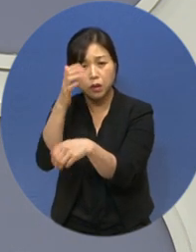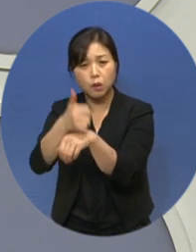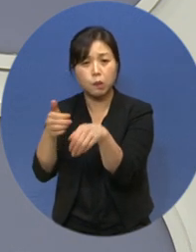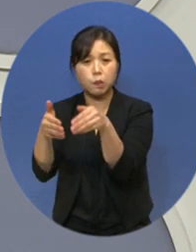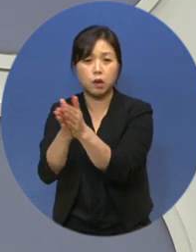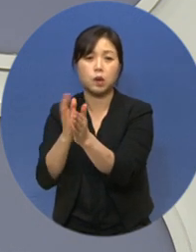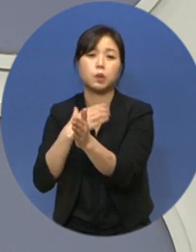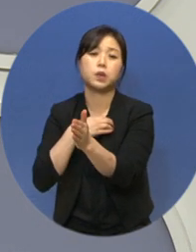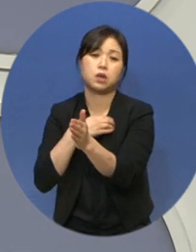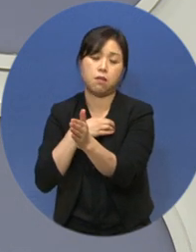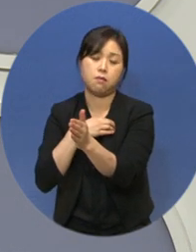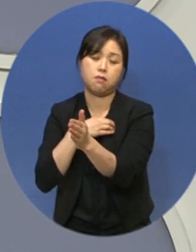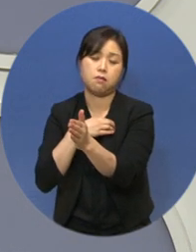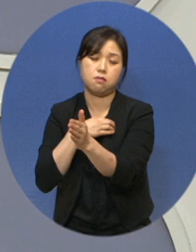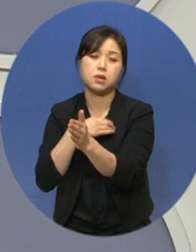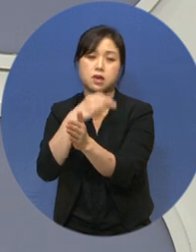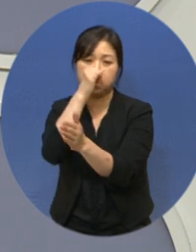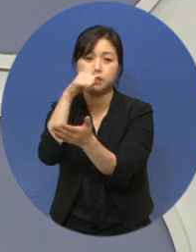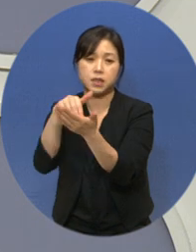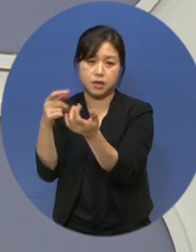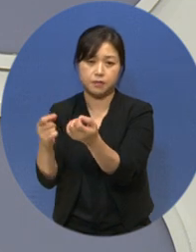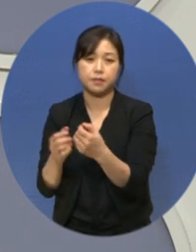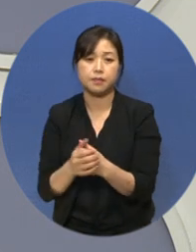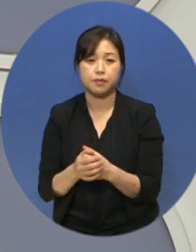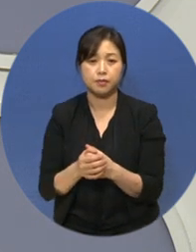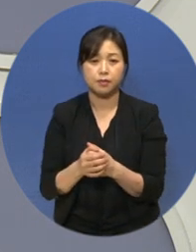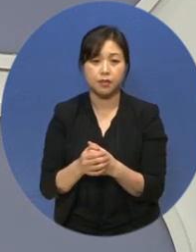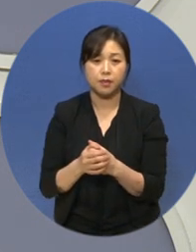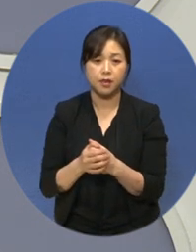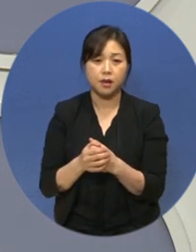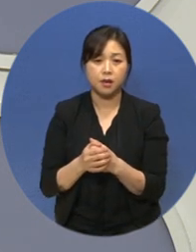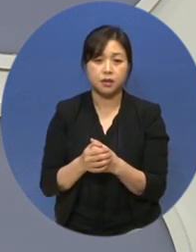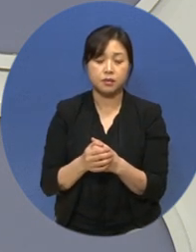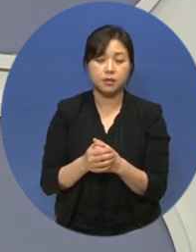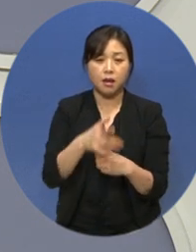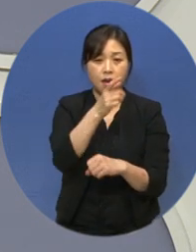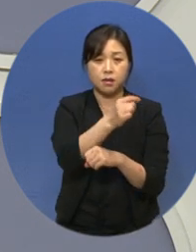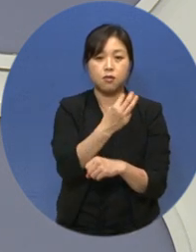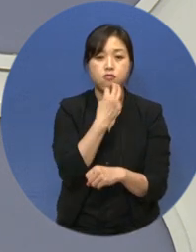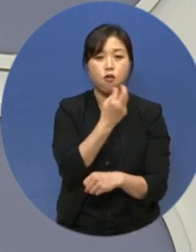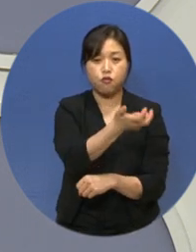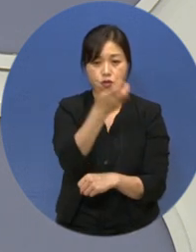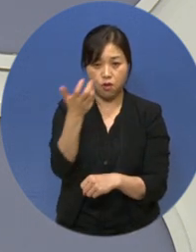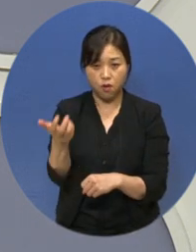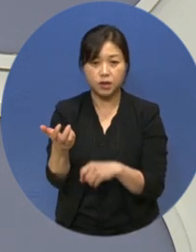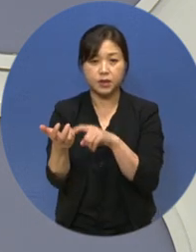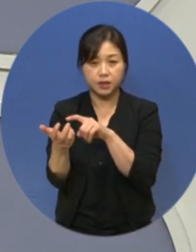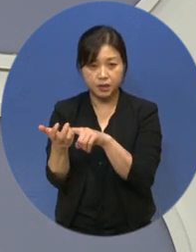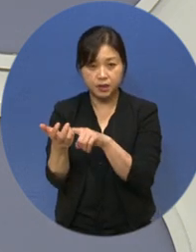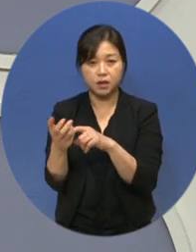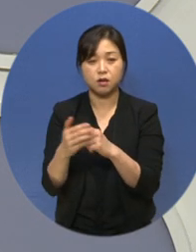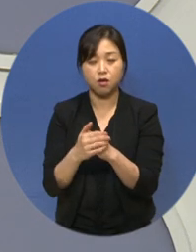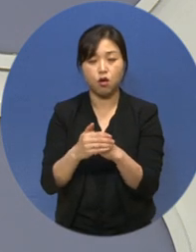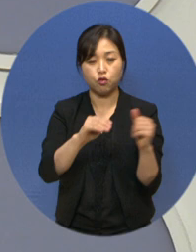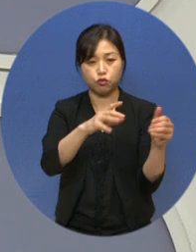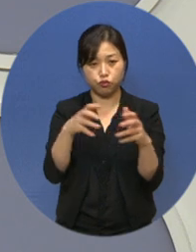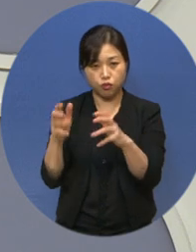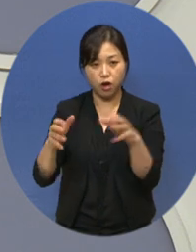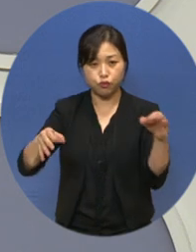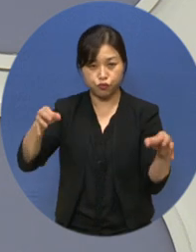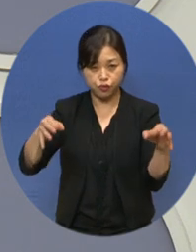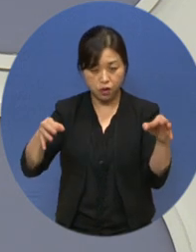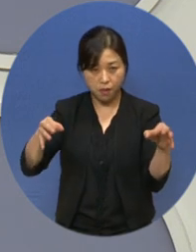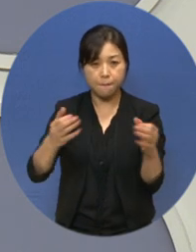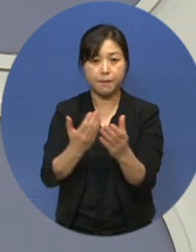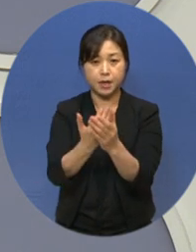16점을 심각한 위기에 있는 거거든요 저는 그럼 했을 때 이런 그 행정수도 이전을 통해서 국가균형발전 있게 하는 것은